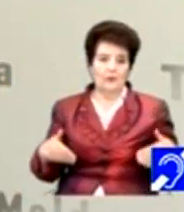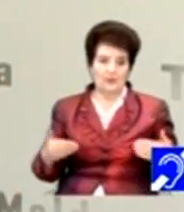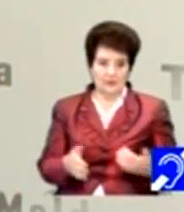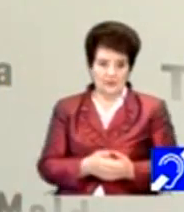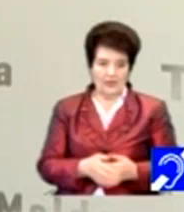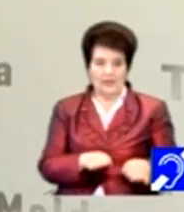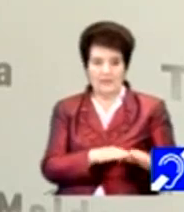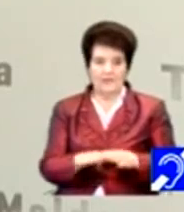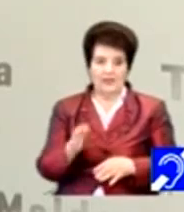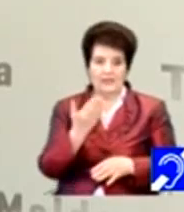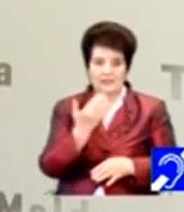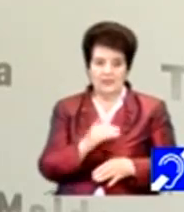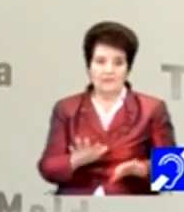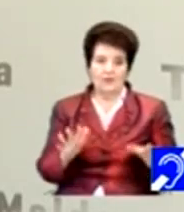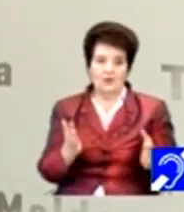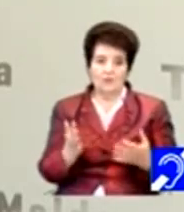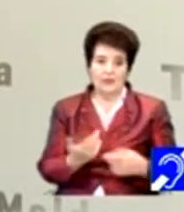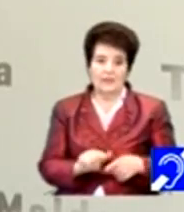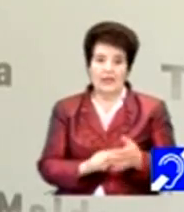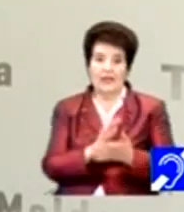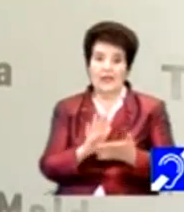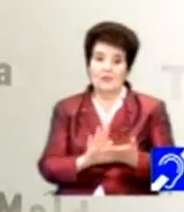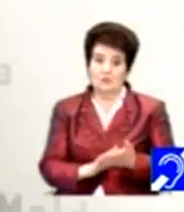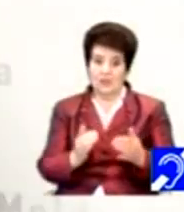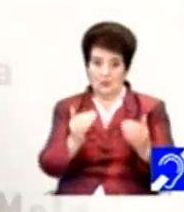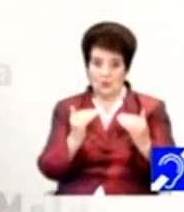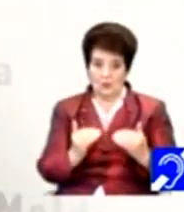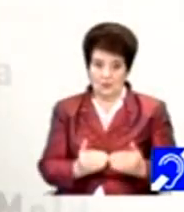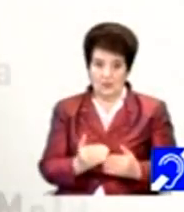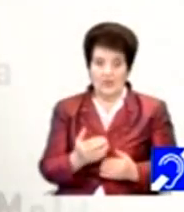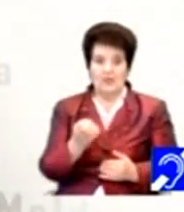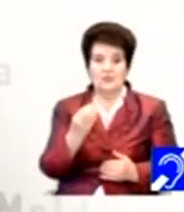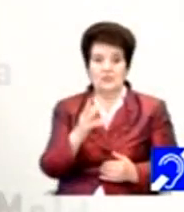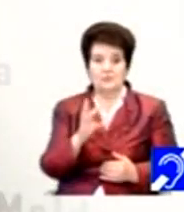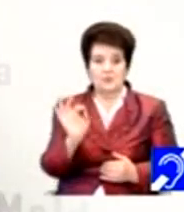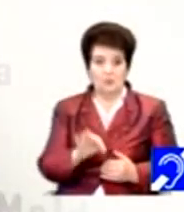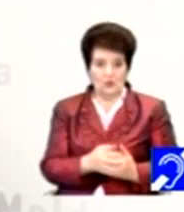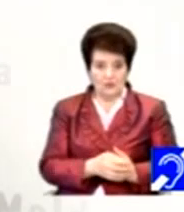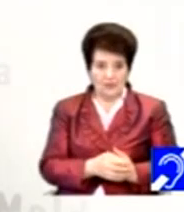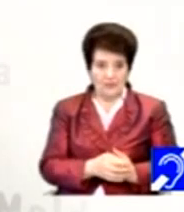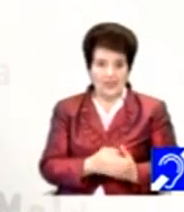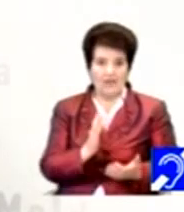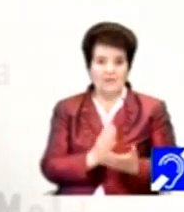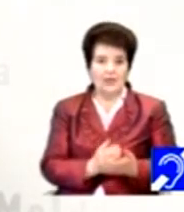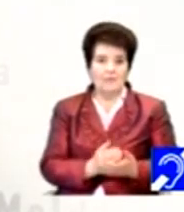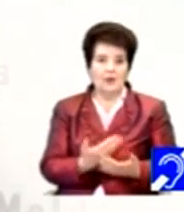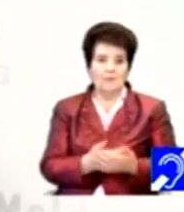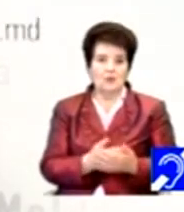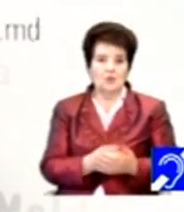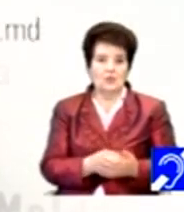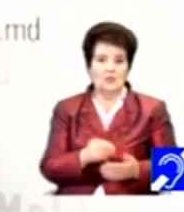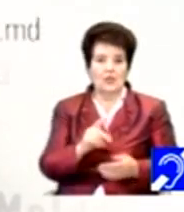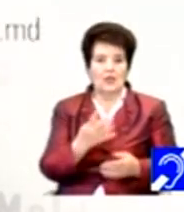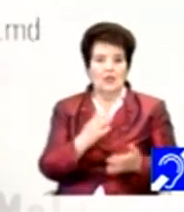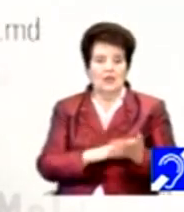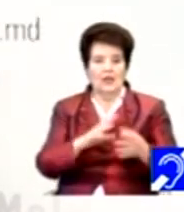La nivel național, fenomenul infracțional a înregistrat o descreștere cu puțin peste 15%. Avem aproximativ 9.000 de